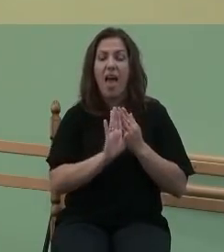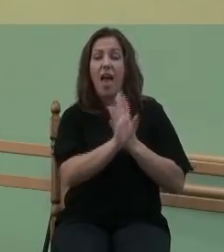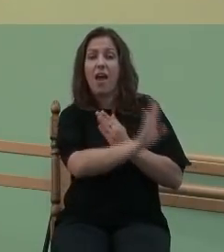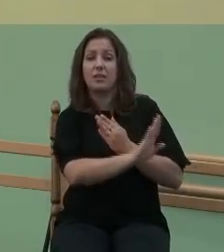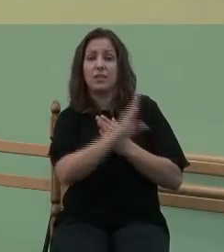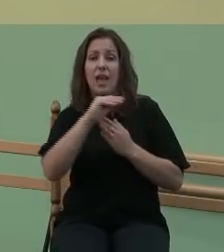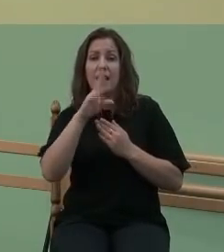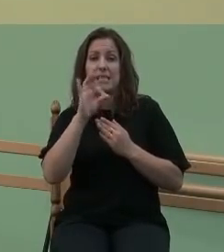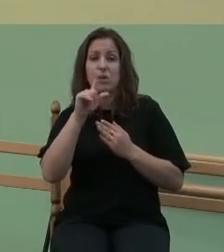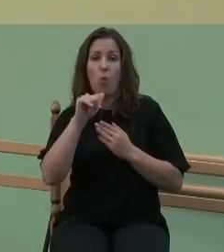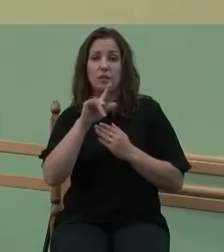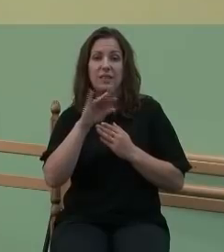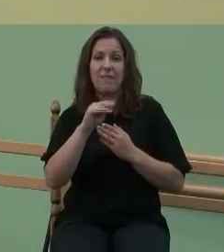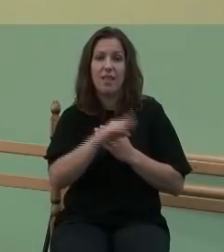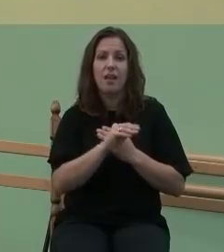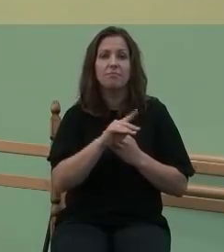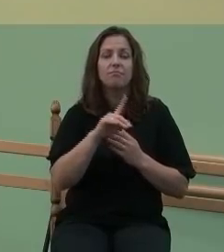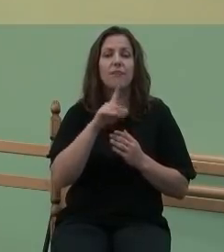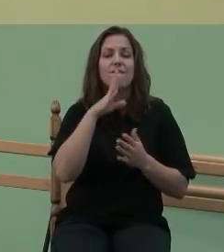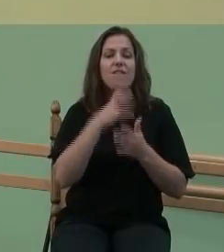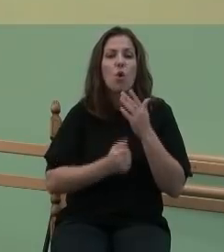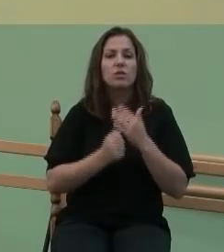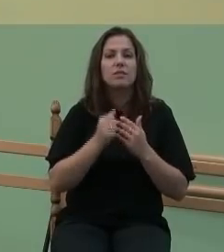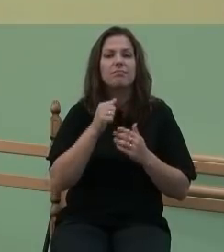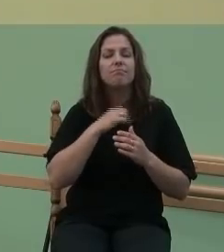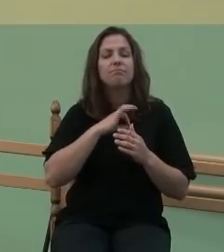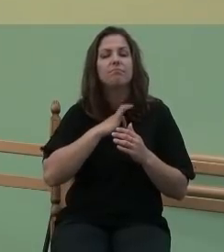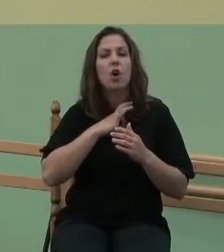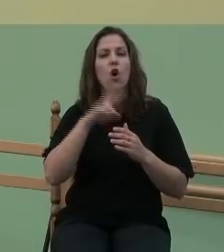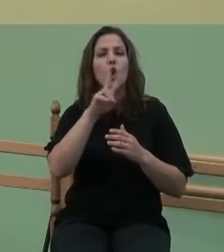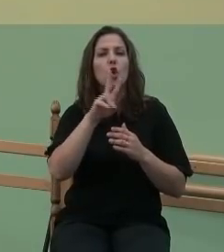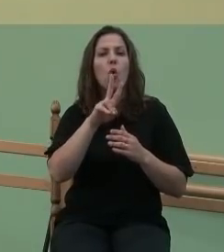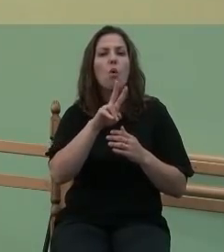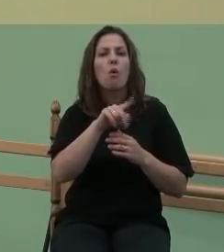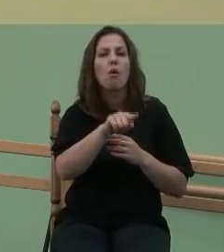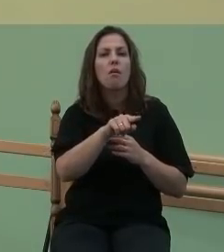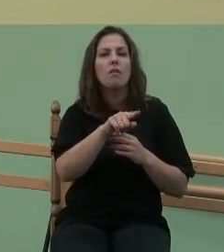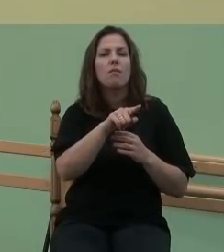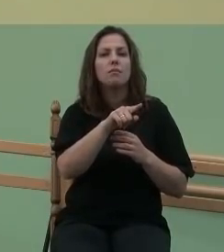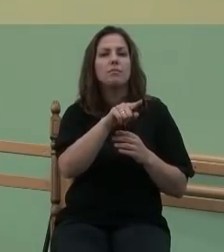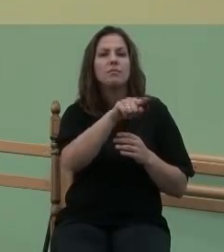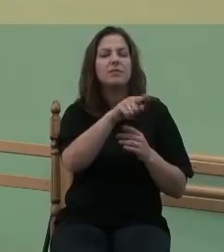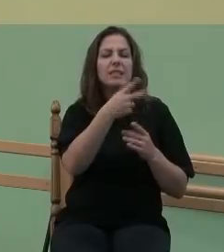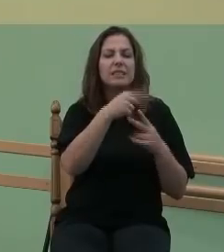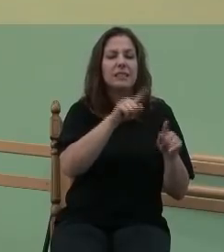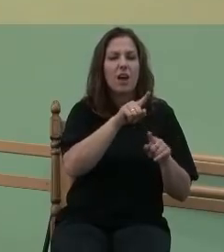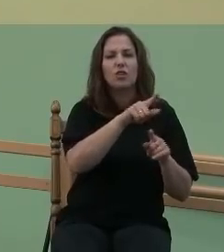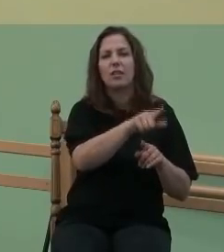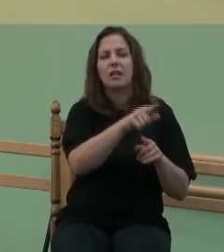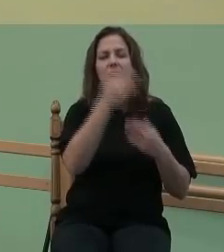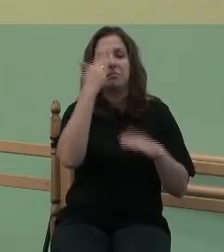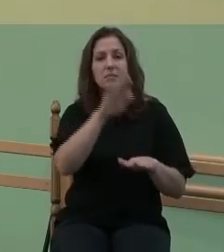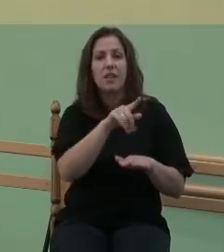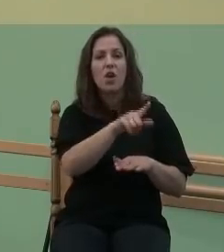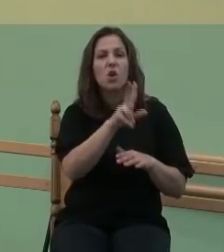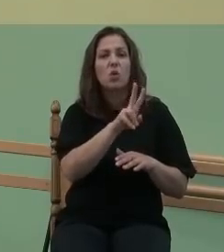ekskluzywne opiera się wykorzystuje paradygmat, kto nie z nami, ten przeciw nam. Kto